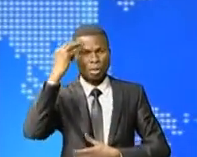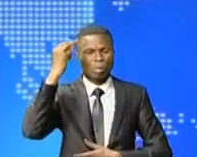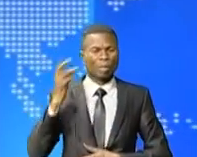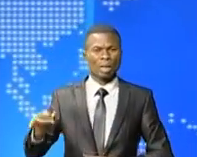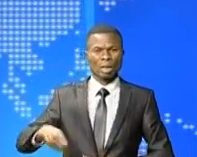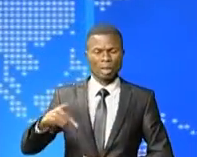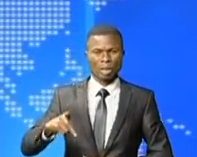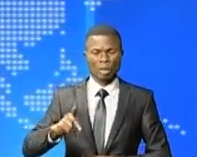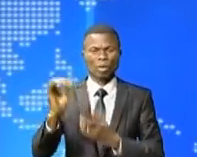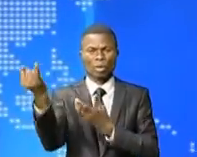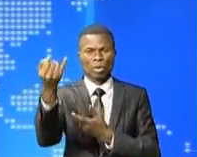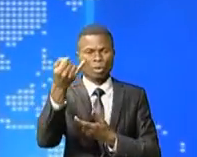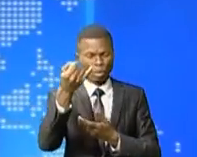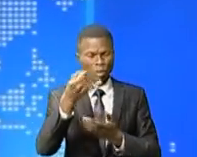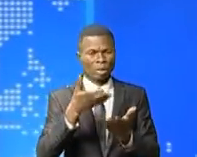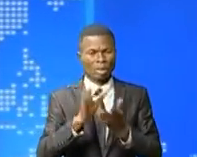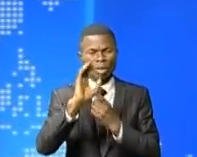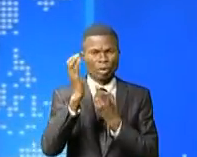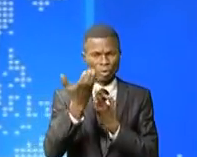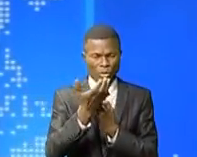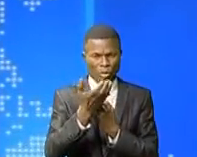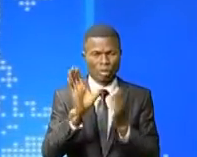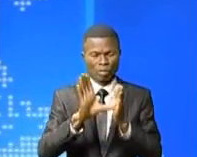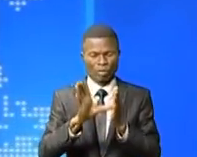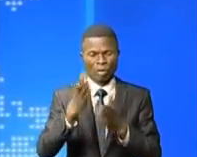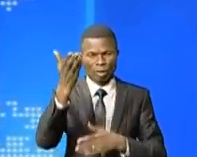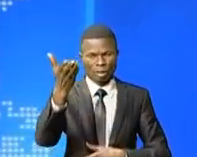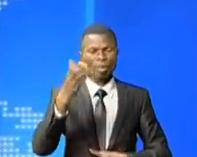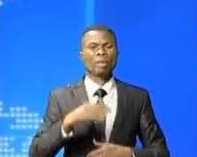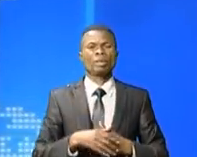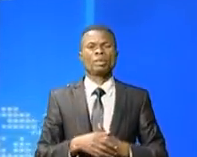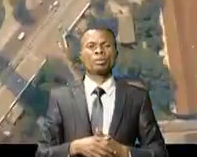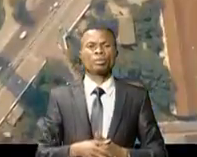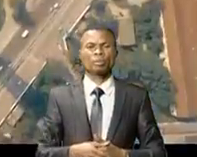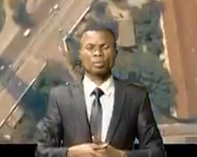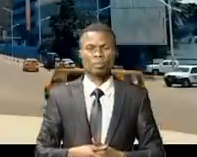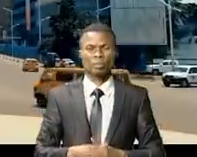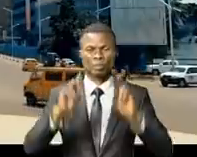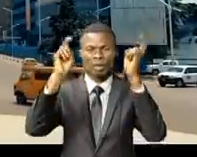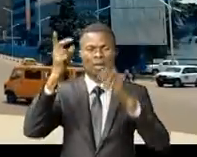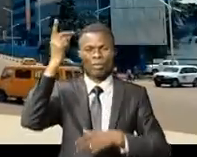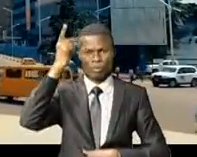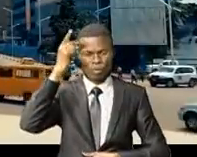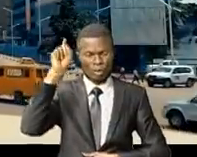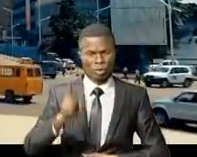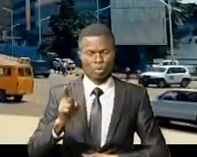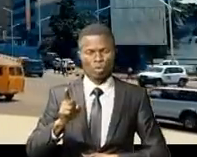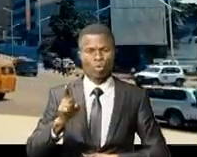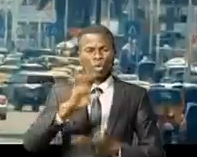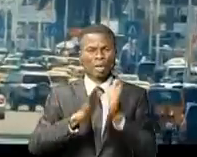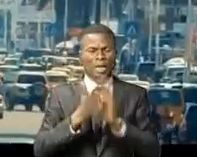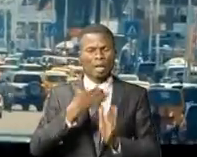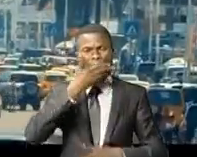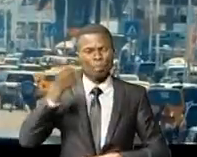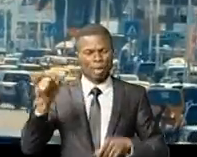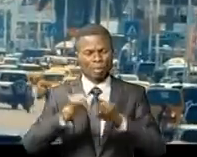provinciale de la culture et des arts. Reportage Monique Mavungu. La ville de Kinshasa doit revêtir sa plus belle